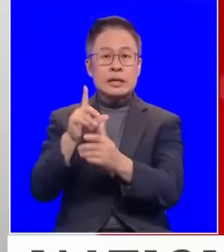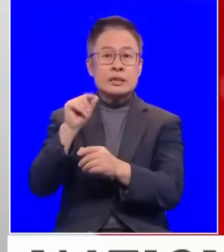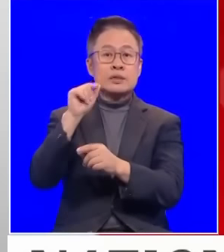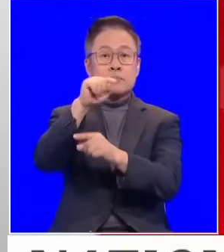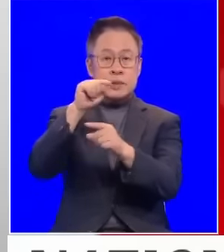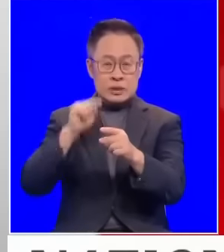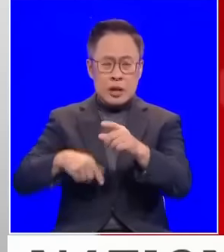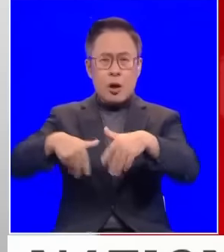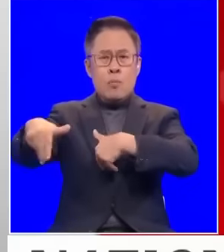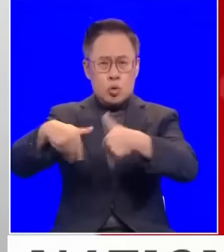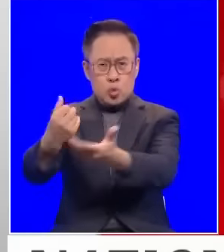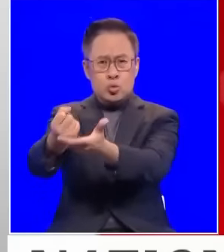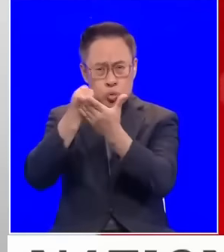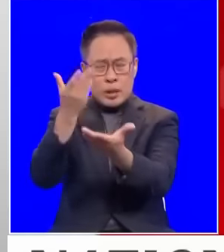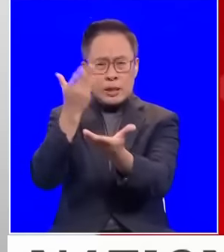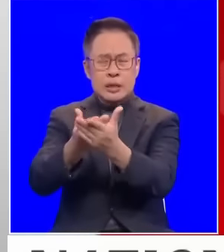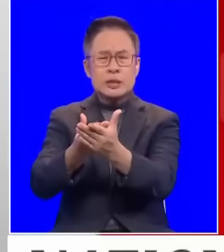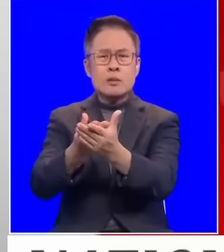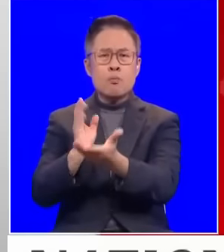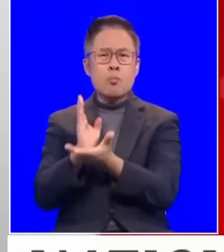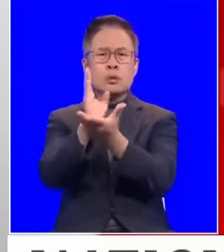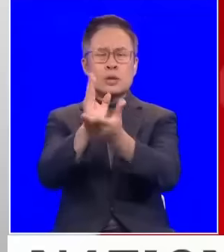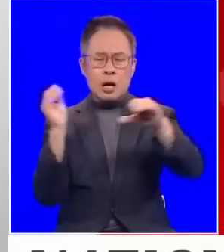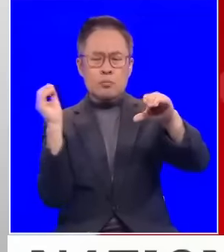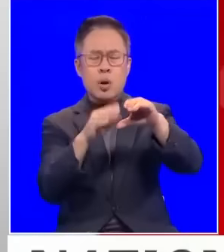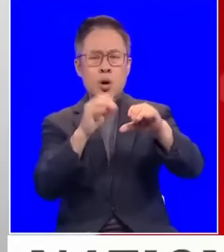พี่ก็เลยบอกว่าพี่มีกองทุนไอ้ที่พี่ช่วยทุกค